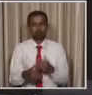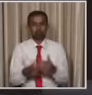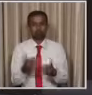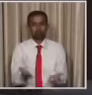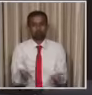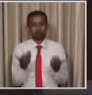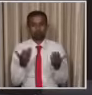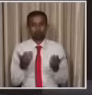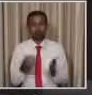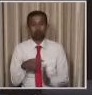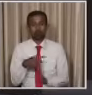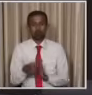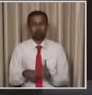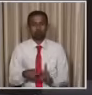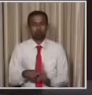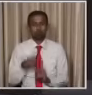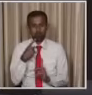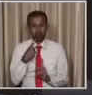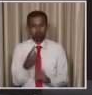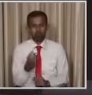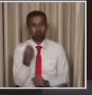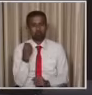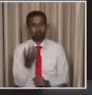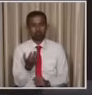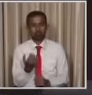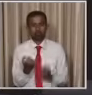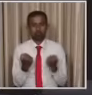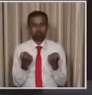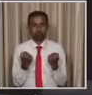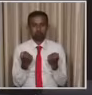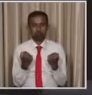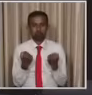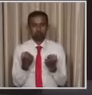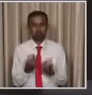ගිහිල්ලා රට දියුණු තත්ත්වයට පත්කරන්න අවශ්‍ය ශක්තිය